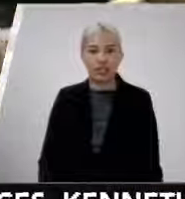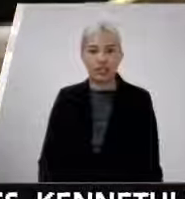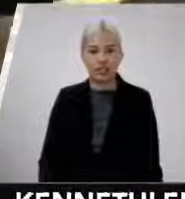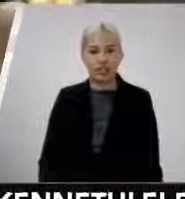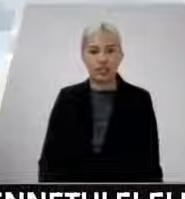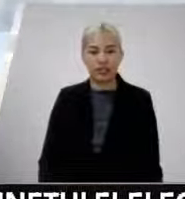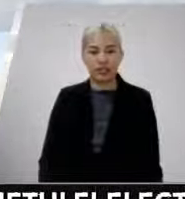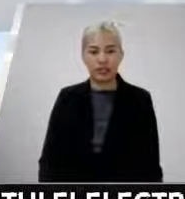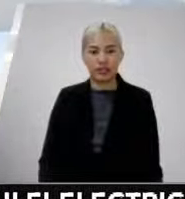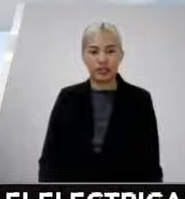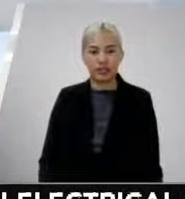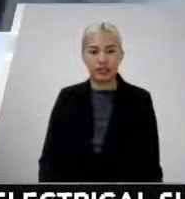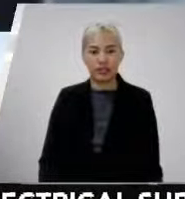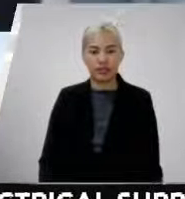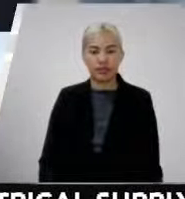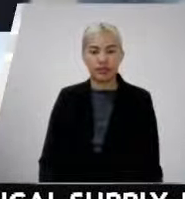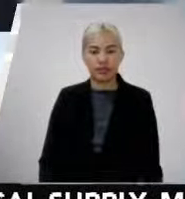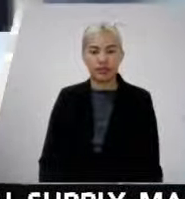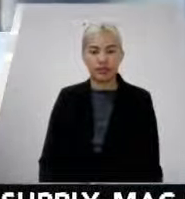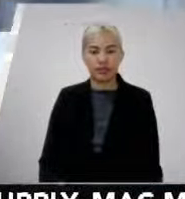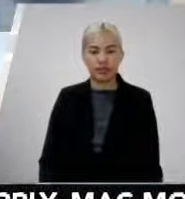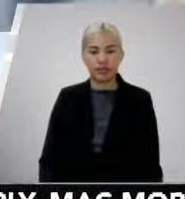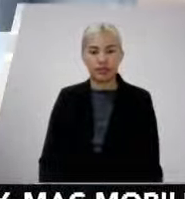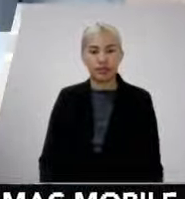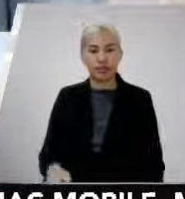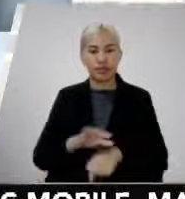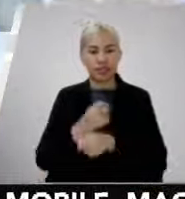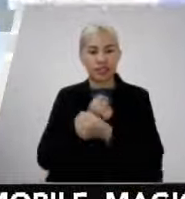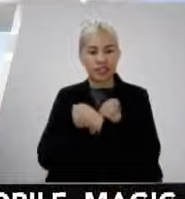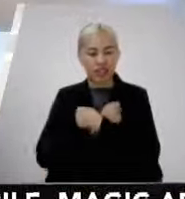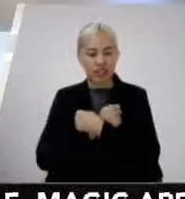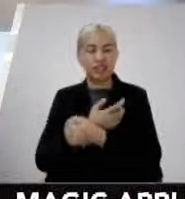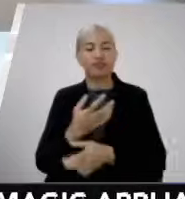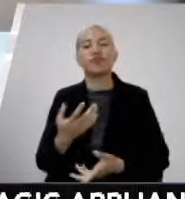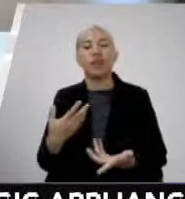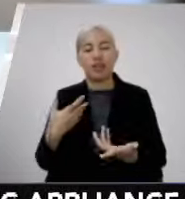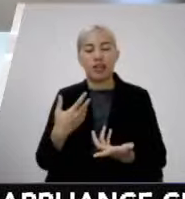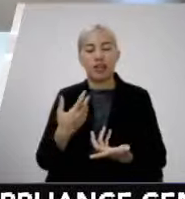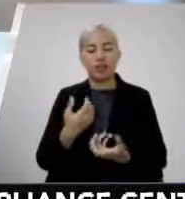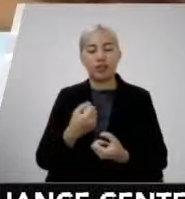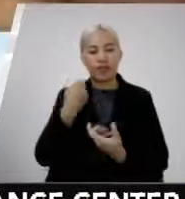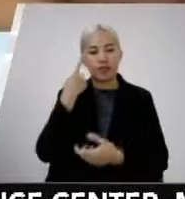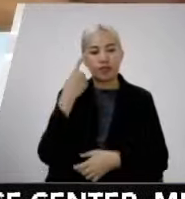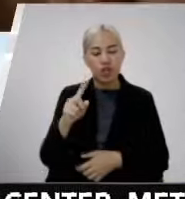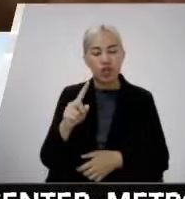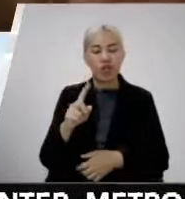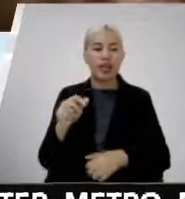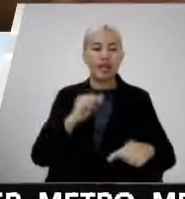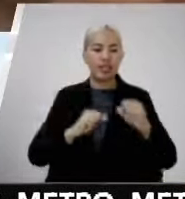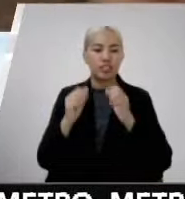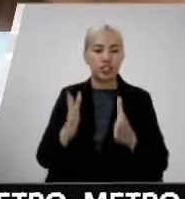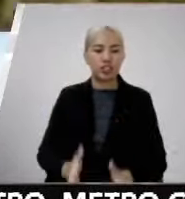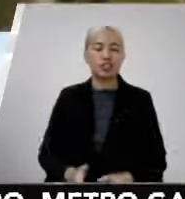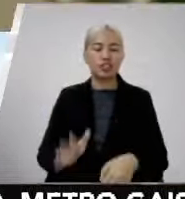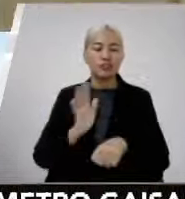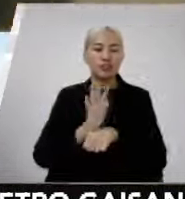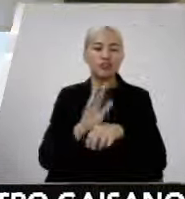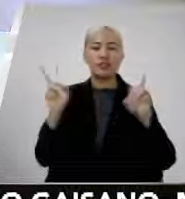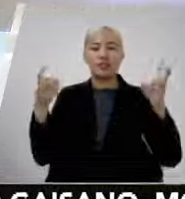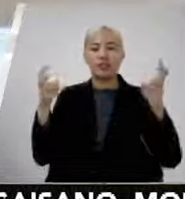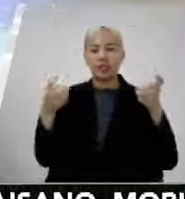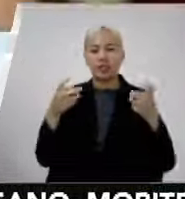Feel the Love ang hatid ng mga Pangasinense sa cast na Kapuso serye na Asawa ng Asawa Ko. Kilig performance at good